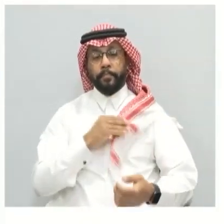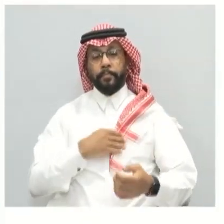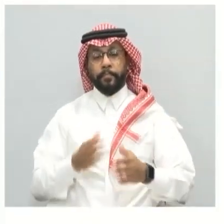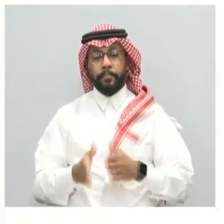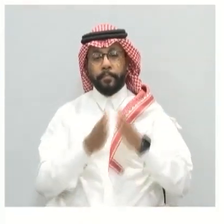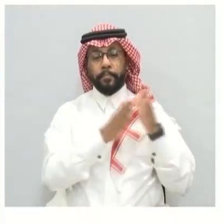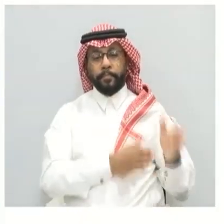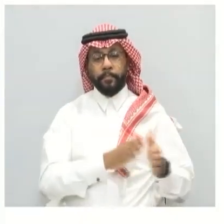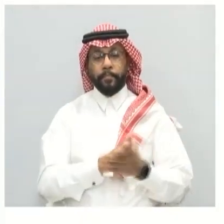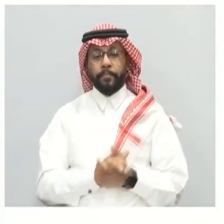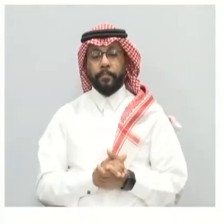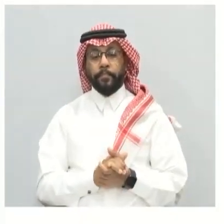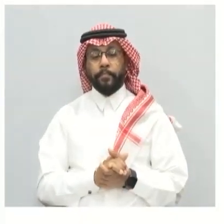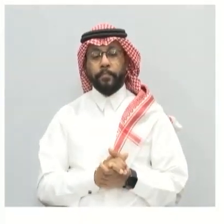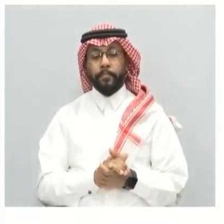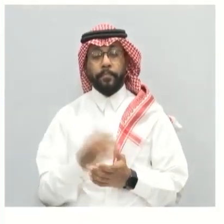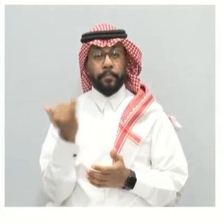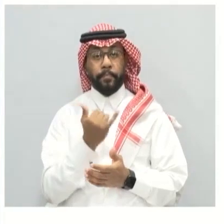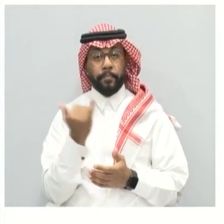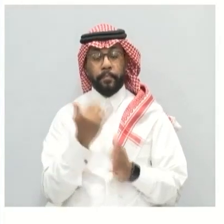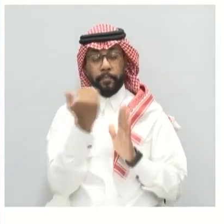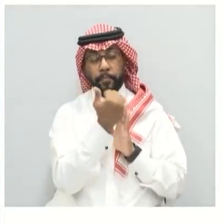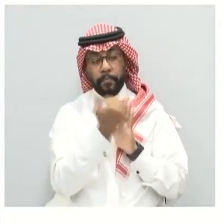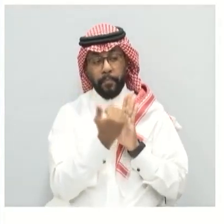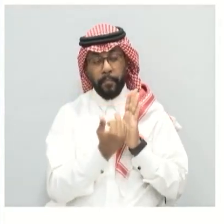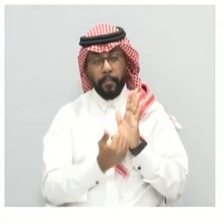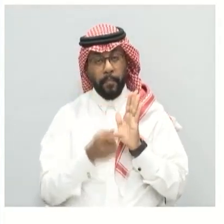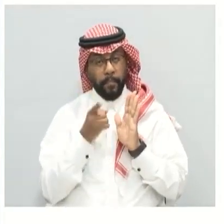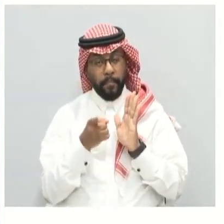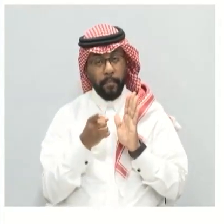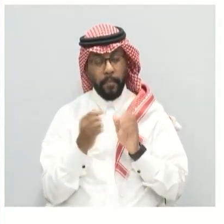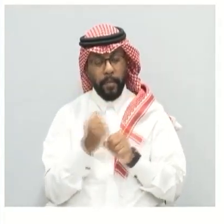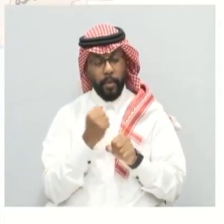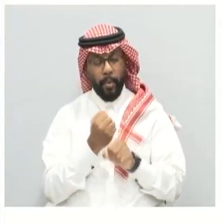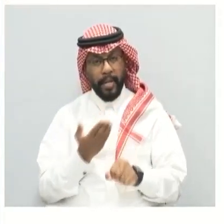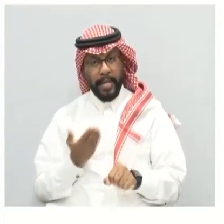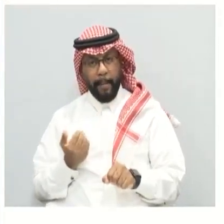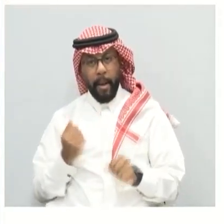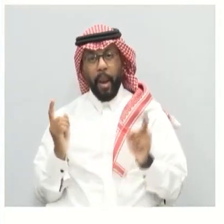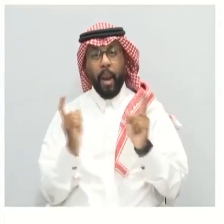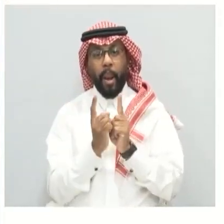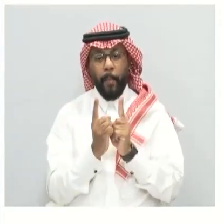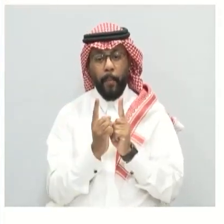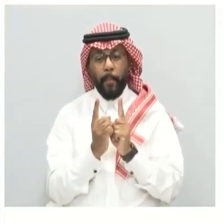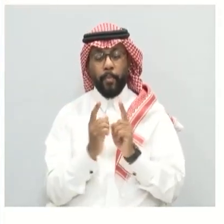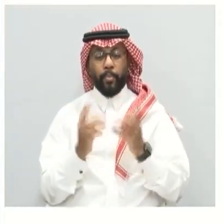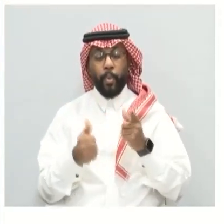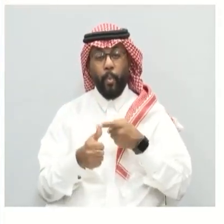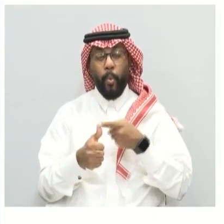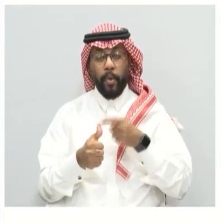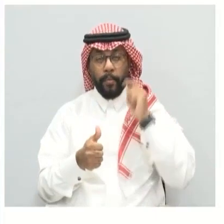الشخصيه هنالك امور مهم جدا ان تفعلها قبل المقابله اولى